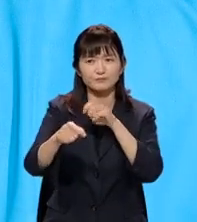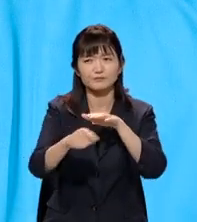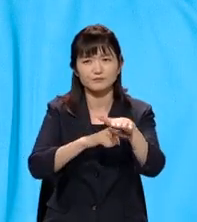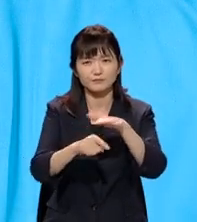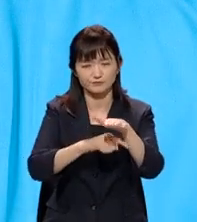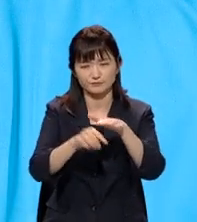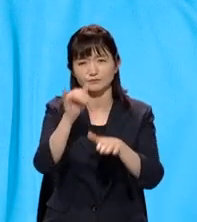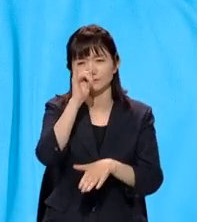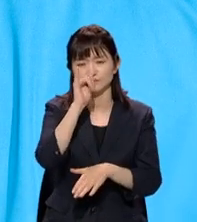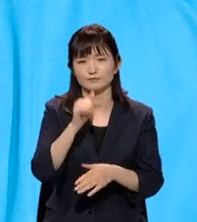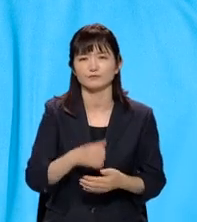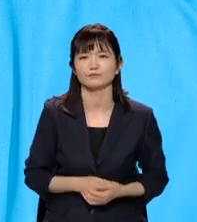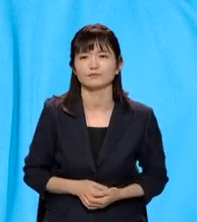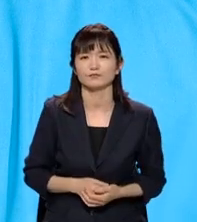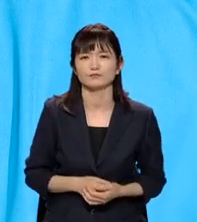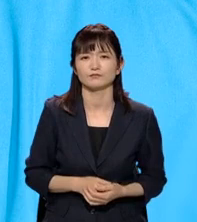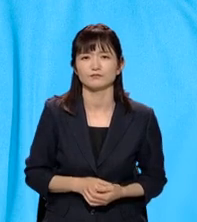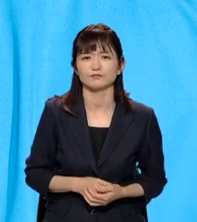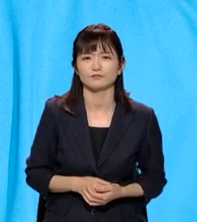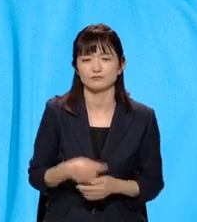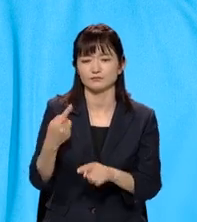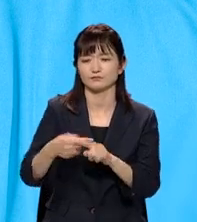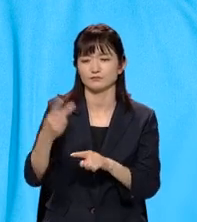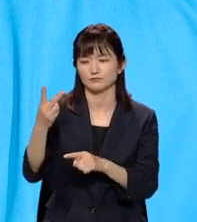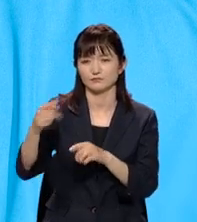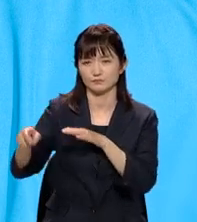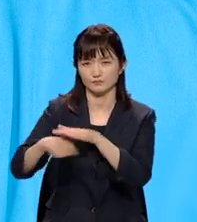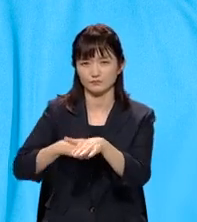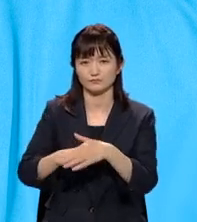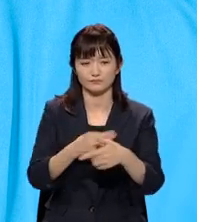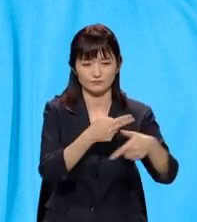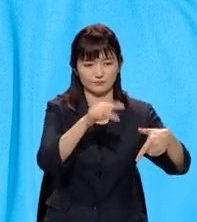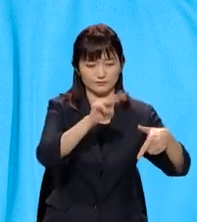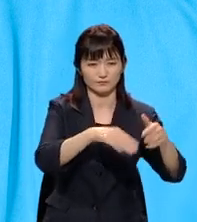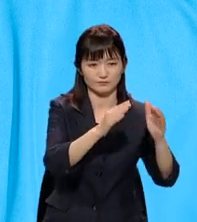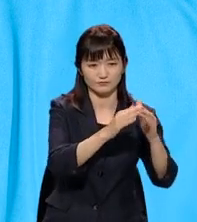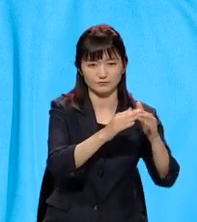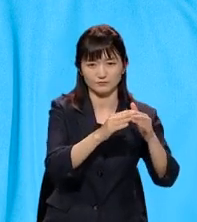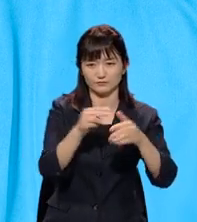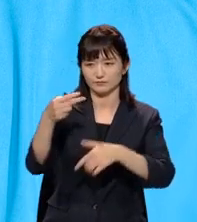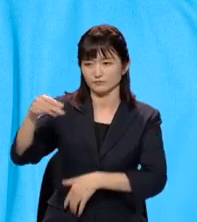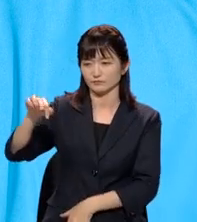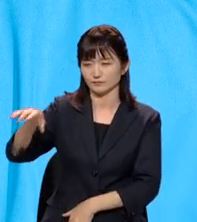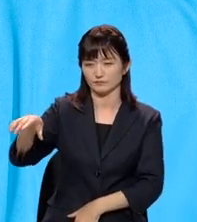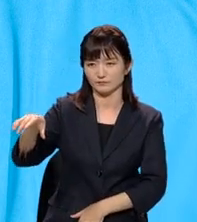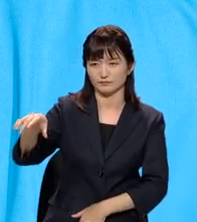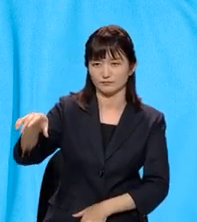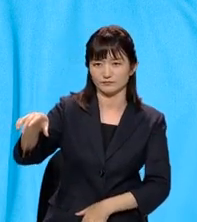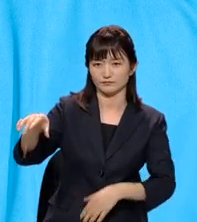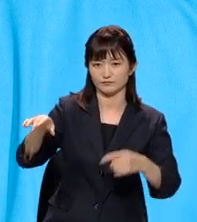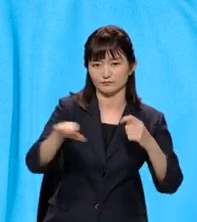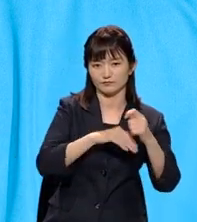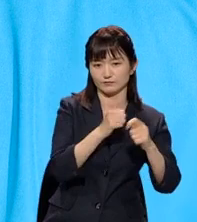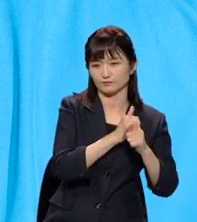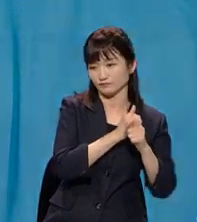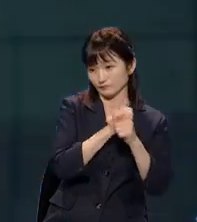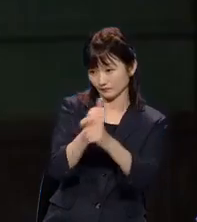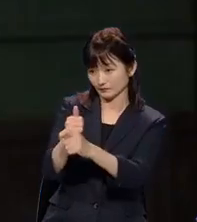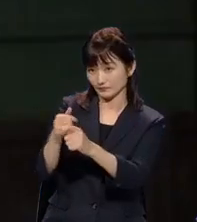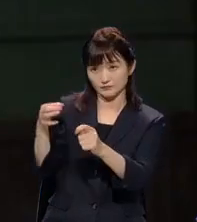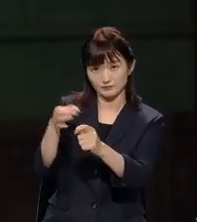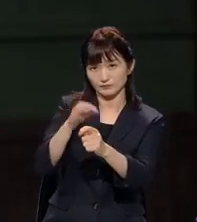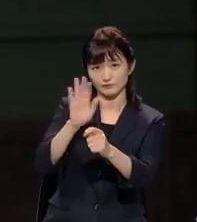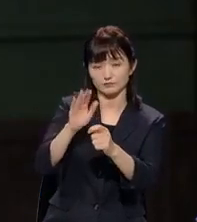혐의들도 더해졌습니다 범행 당일에 흉기 2개를 훔쳤고 또 인천 집에서 신림역까지 이동하면서 택시 요금 안내는 혐의가 추가됐기